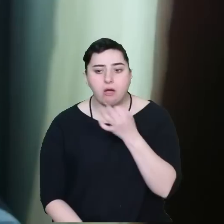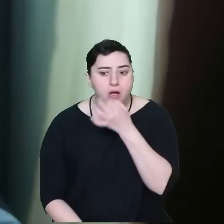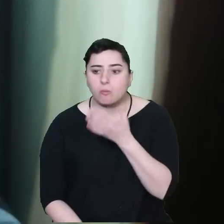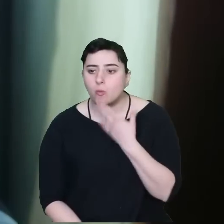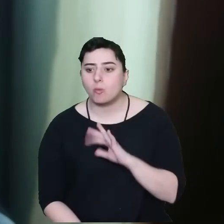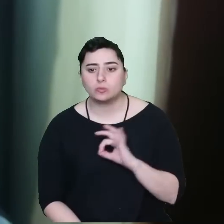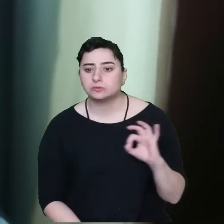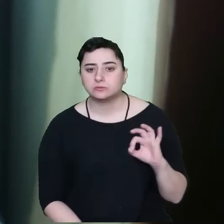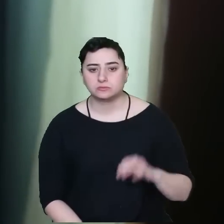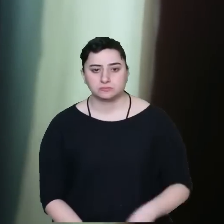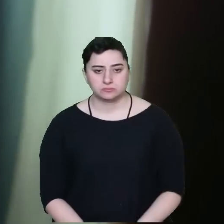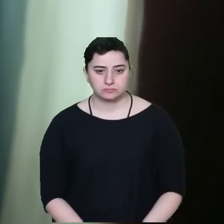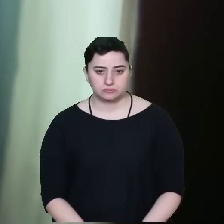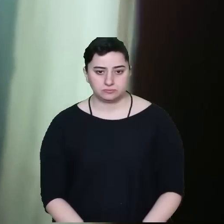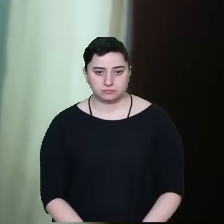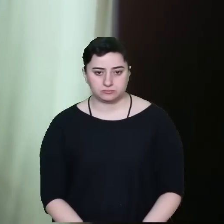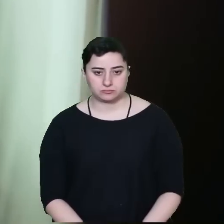hala?